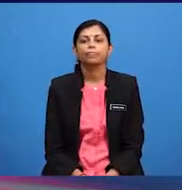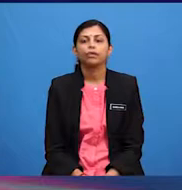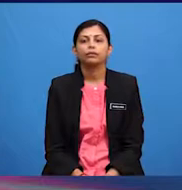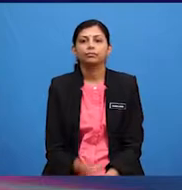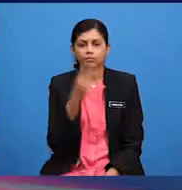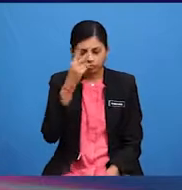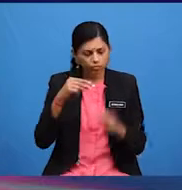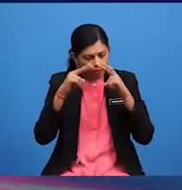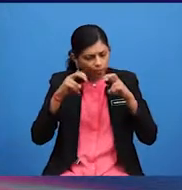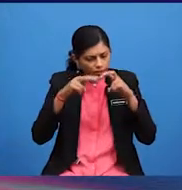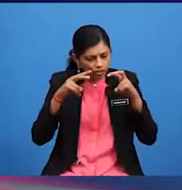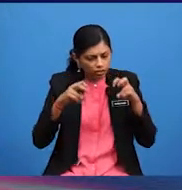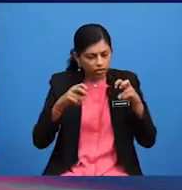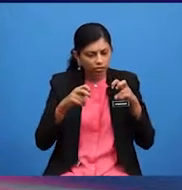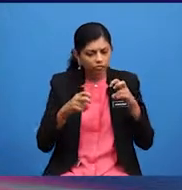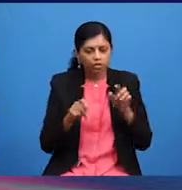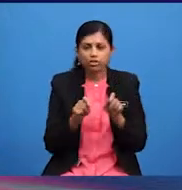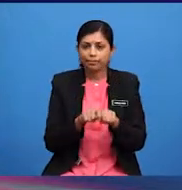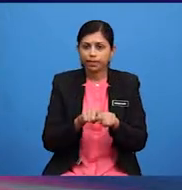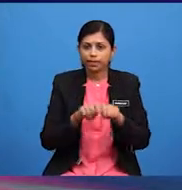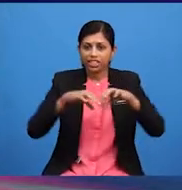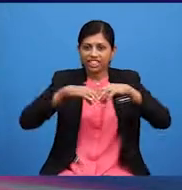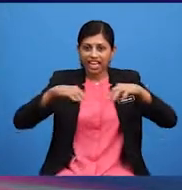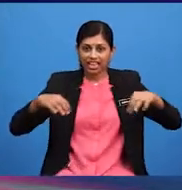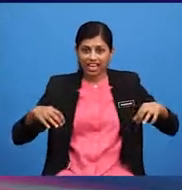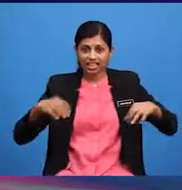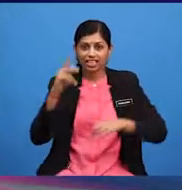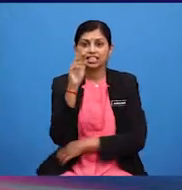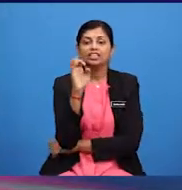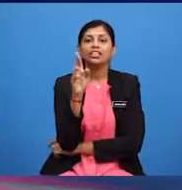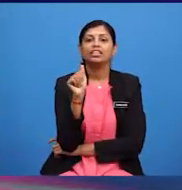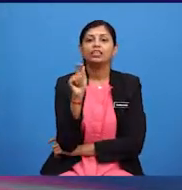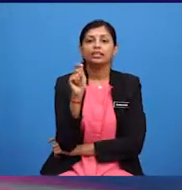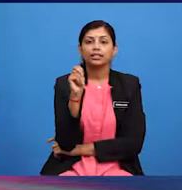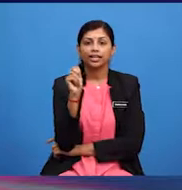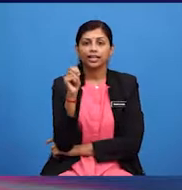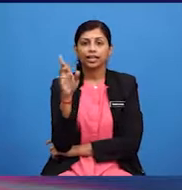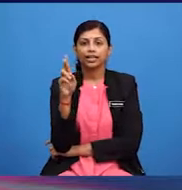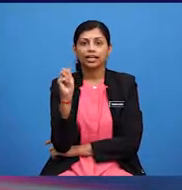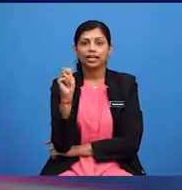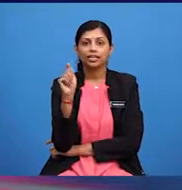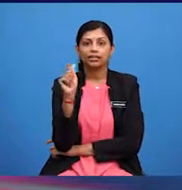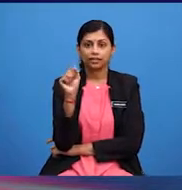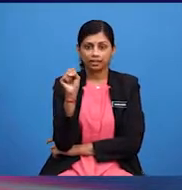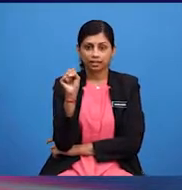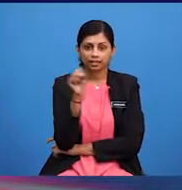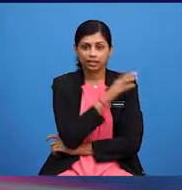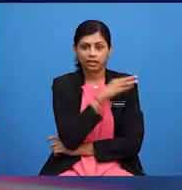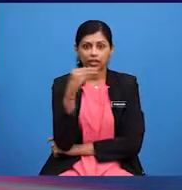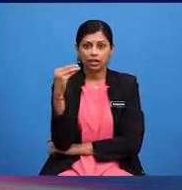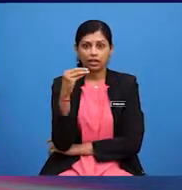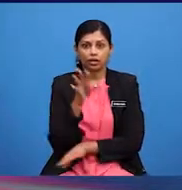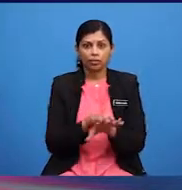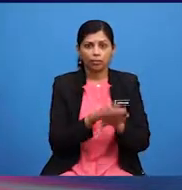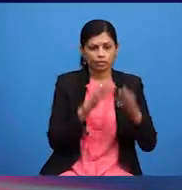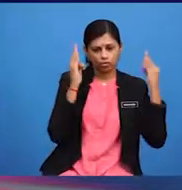menggambarkan perincian seperti ceraian, keratan rentas dan pelbagai